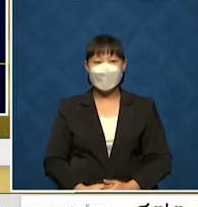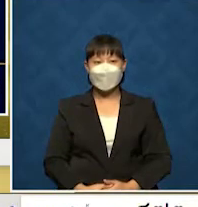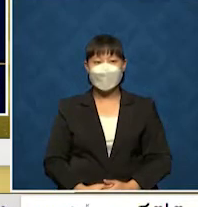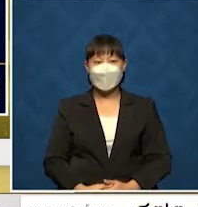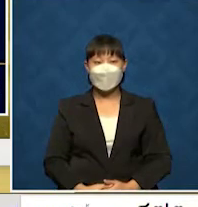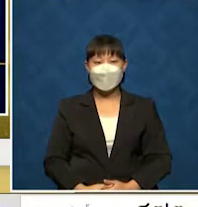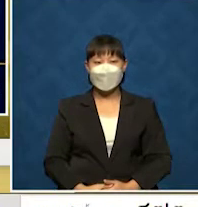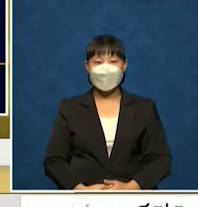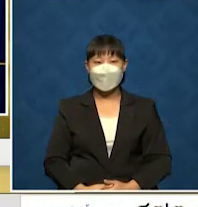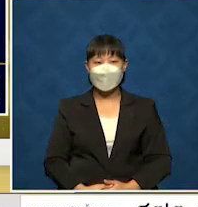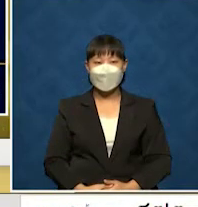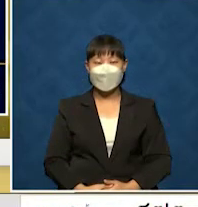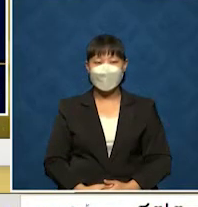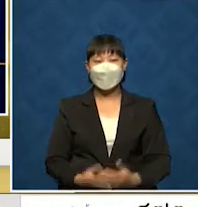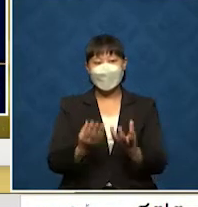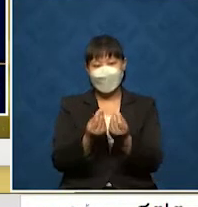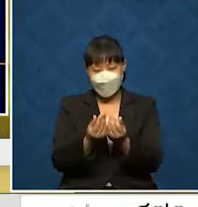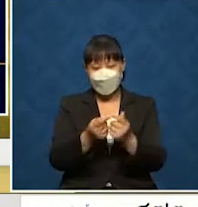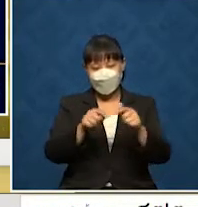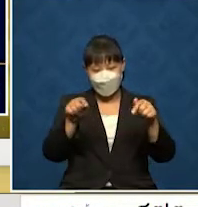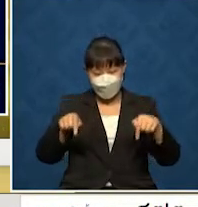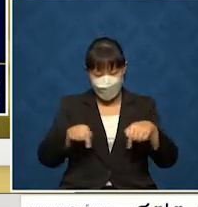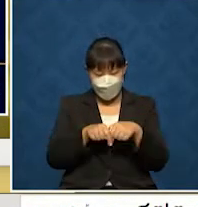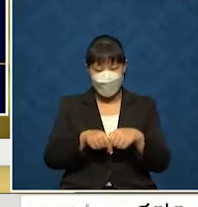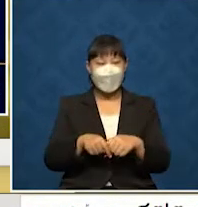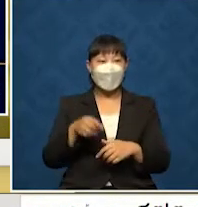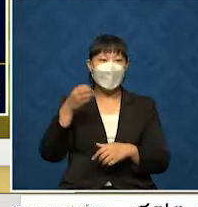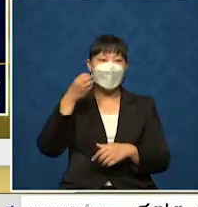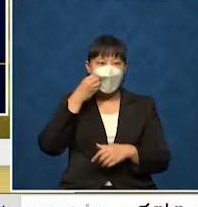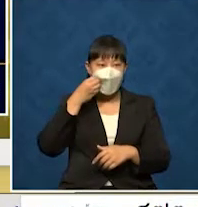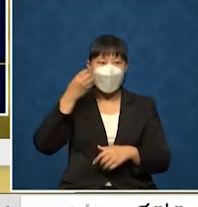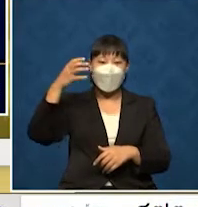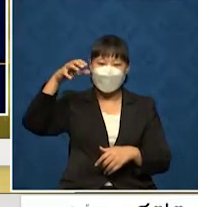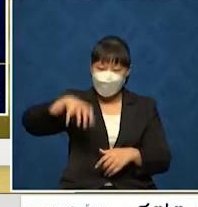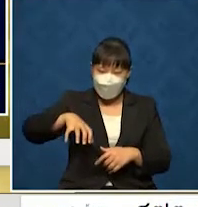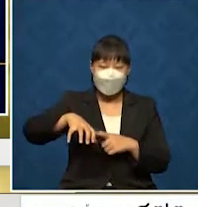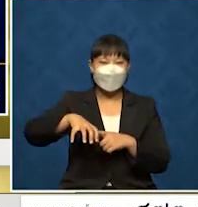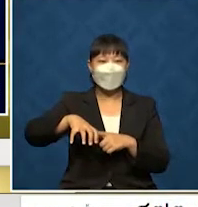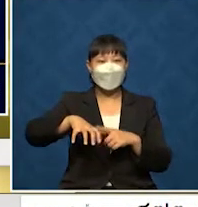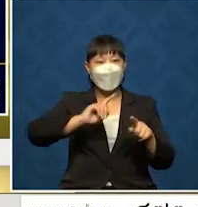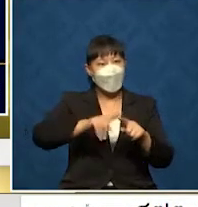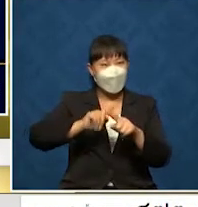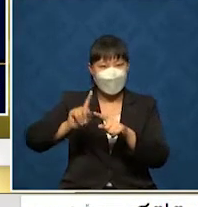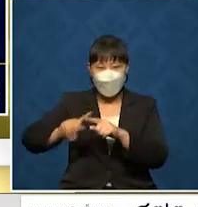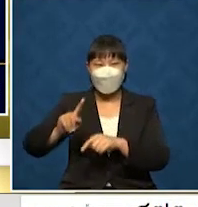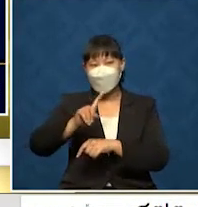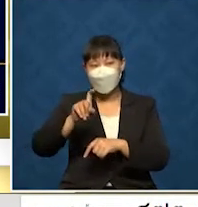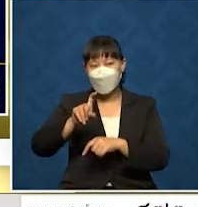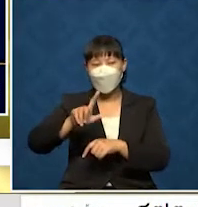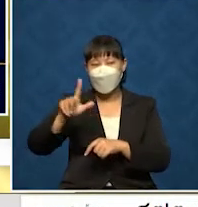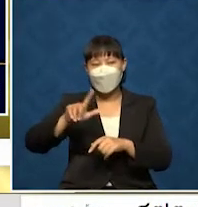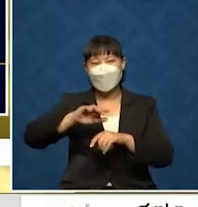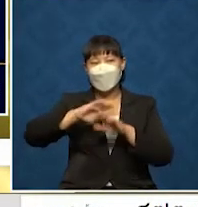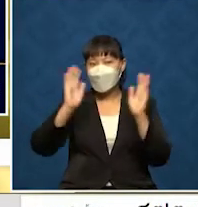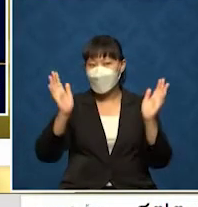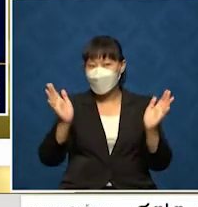ทและมีที่ดินและอสังหาริมทรัพย์อีก100กว่าล้านโดยประมาณและ